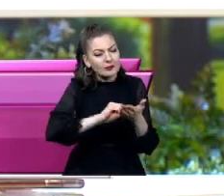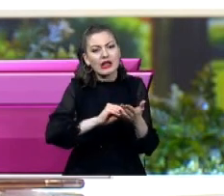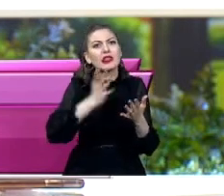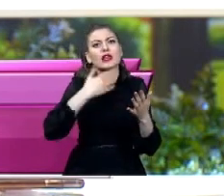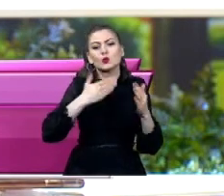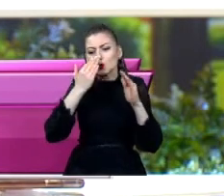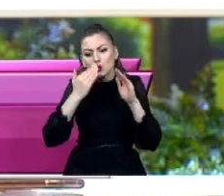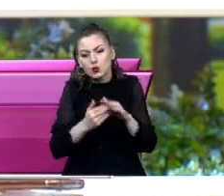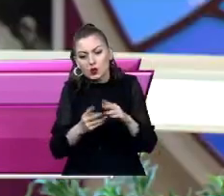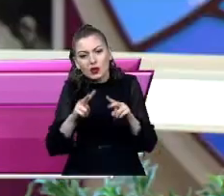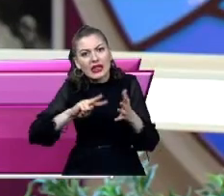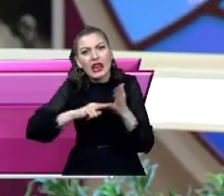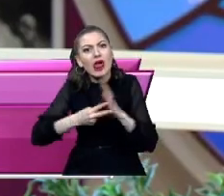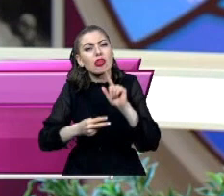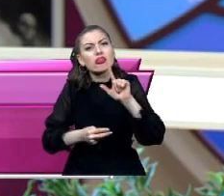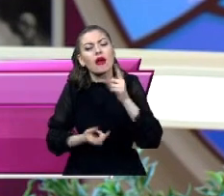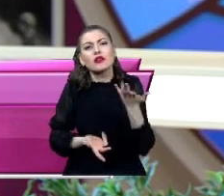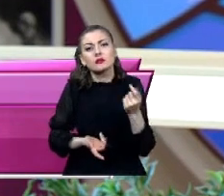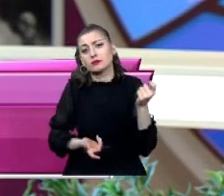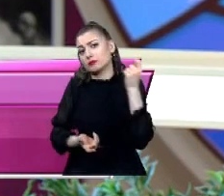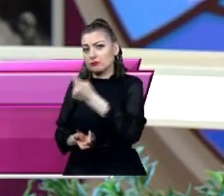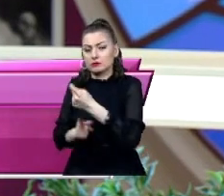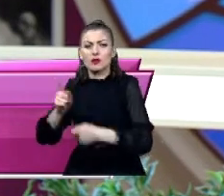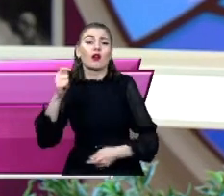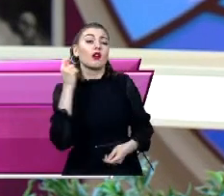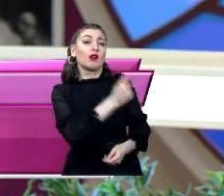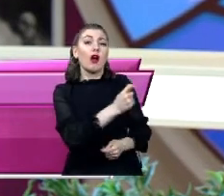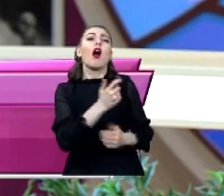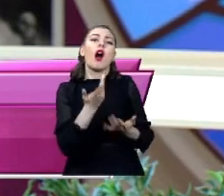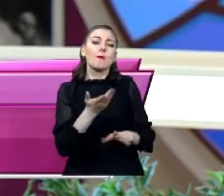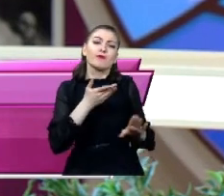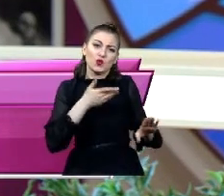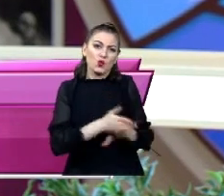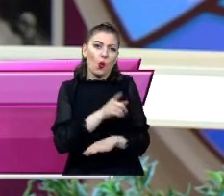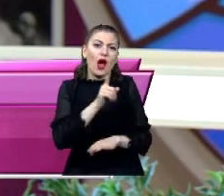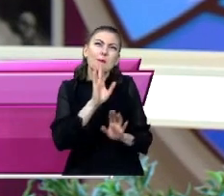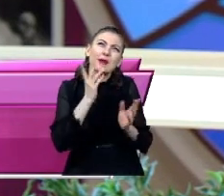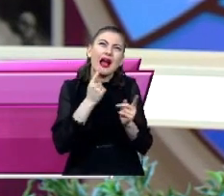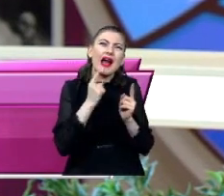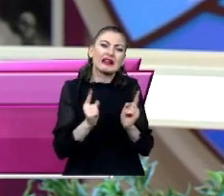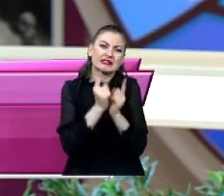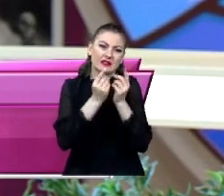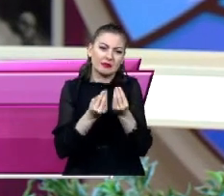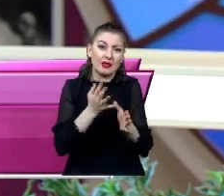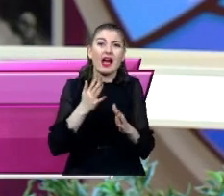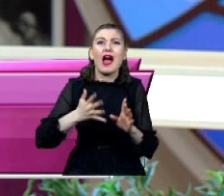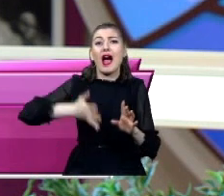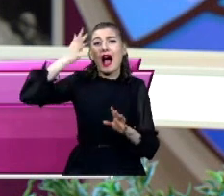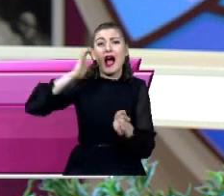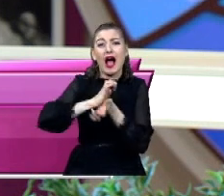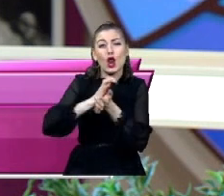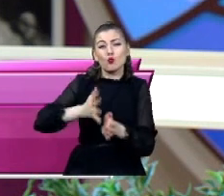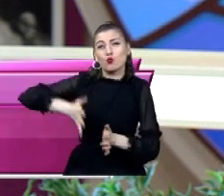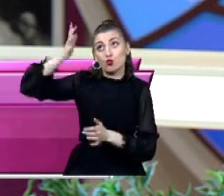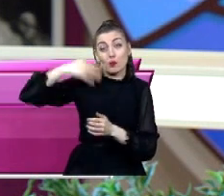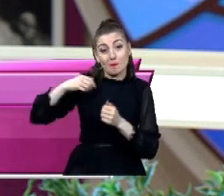Hanım? Yani şimdi şöyle söyleyeyim, aslında ben her zaman belki de demin de başında söylediğim gibi aile büyüklerinle birlikte